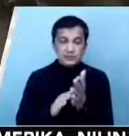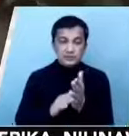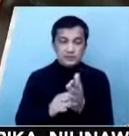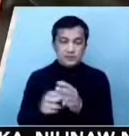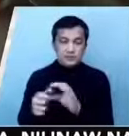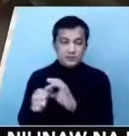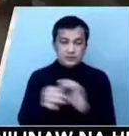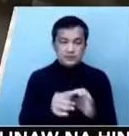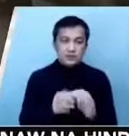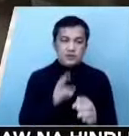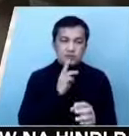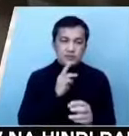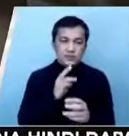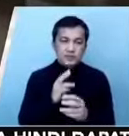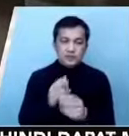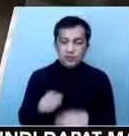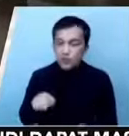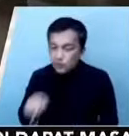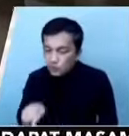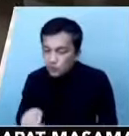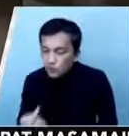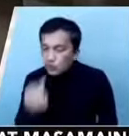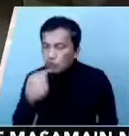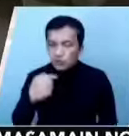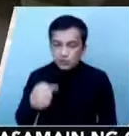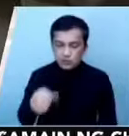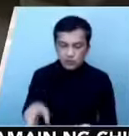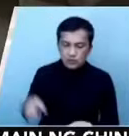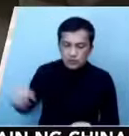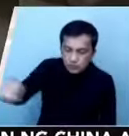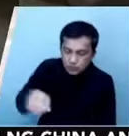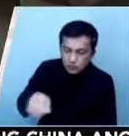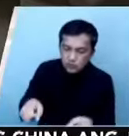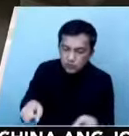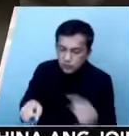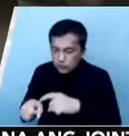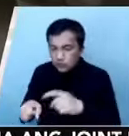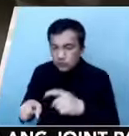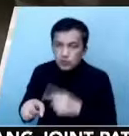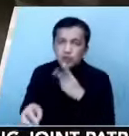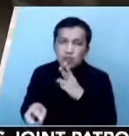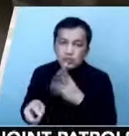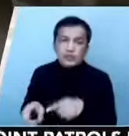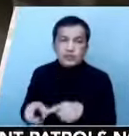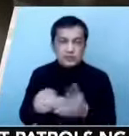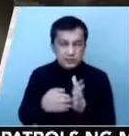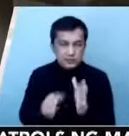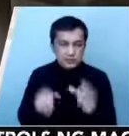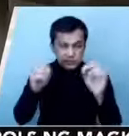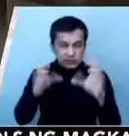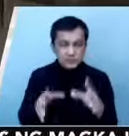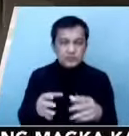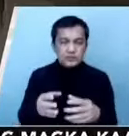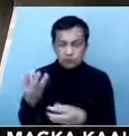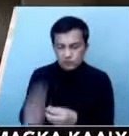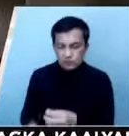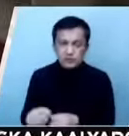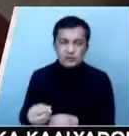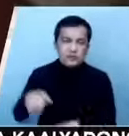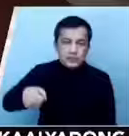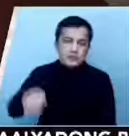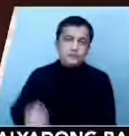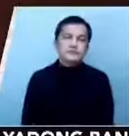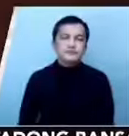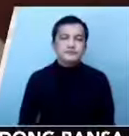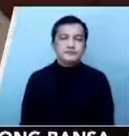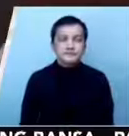fountain na ito. Dito pwedeng umigib o kumuha ng tubig yung mga estudyante at mga teacher pag naubos na yung baon nila. Check